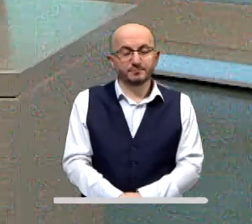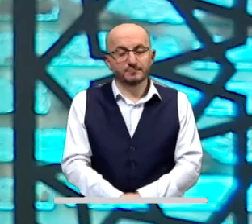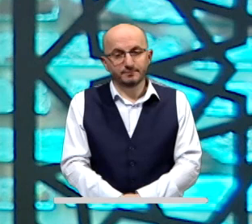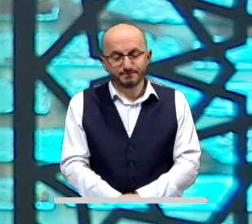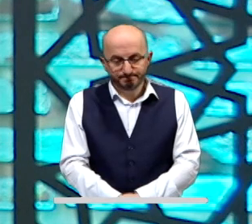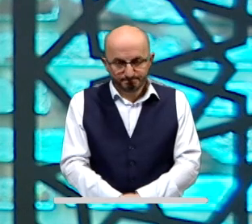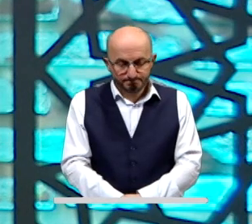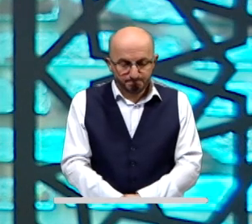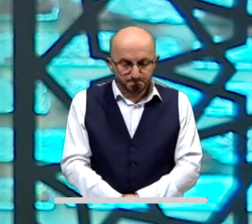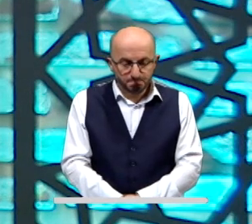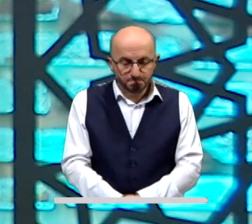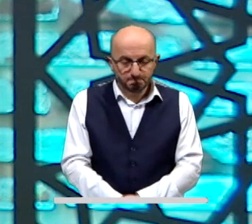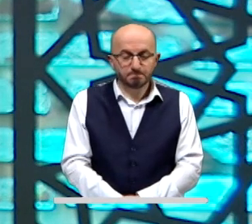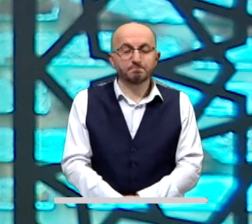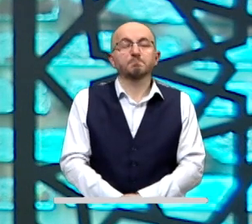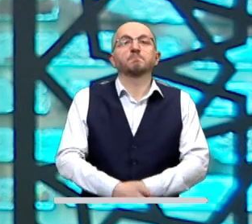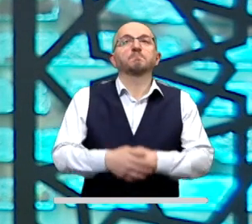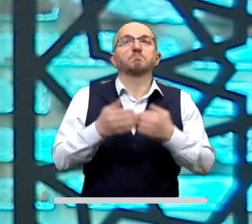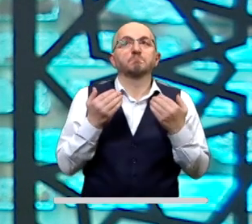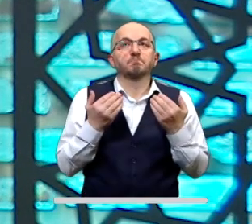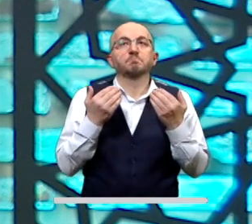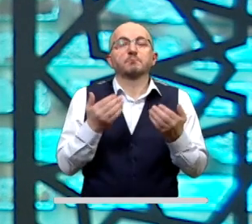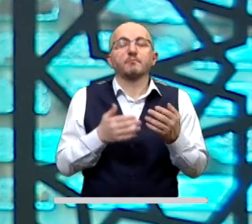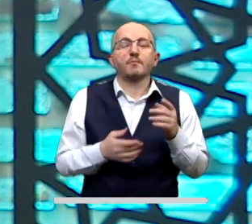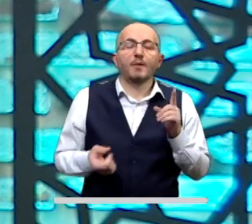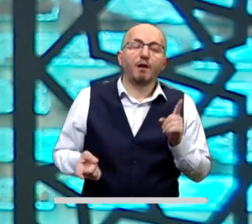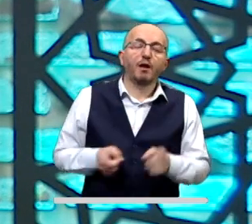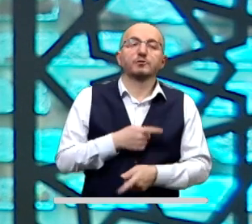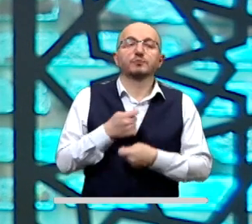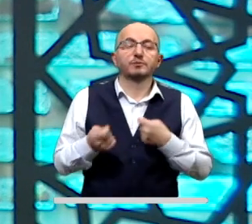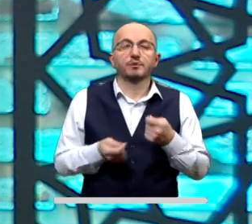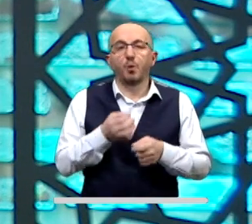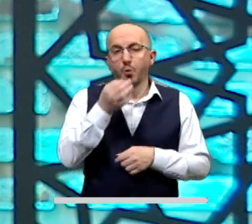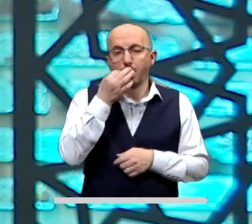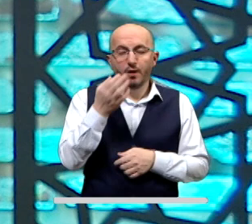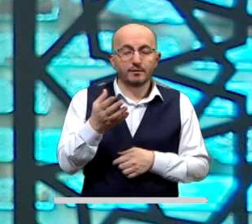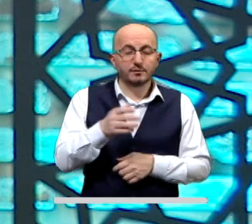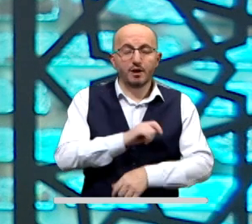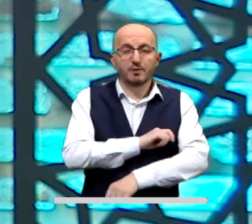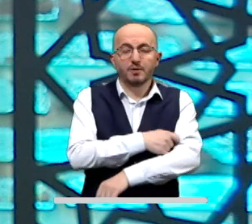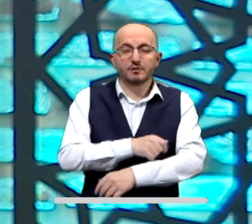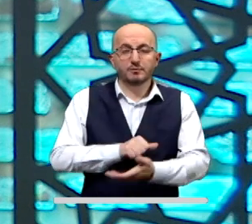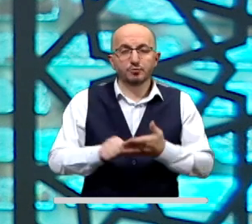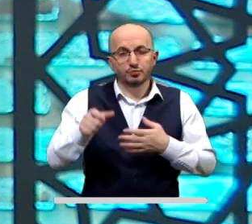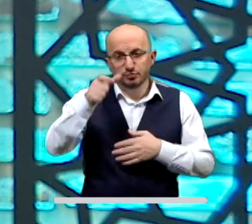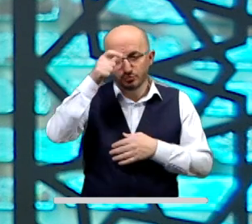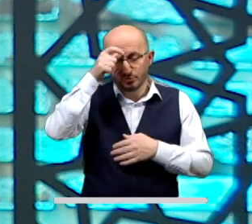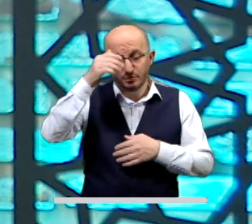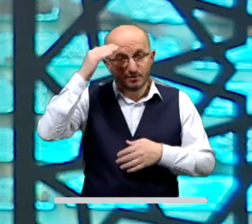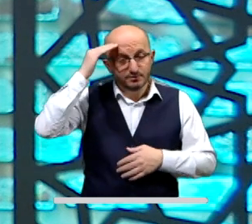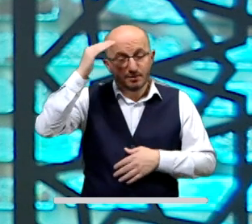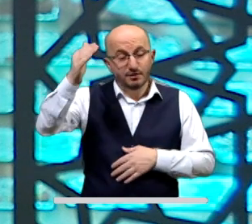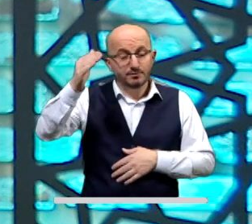size dua ediyoruz Cenabı Allah her türlü işlerinizi Hasan eylesin Sizin şahsınıza Gurbetteki bütün soydaşlarımıza selam olsun